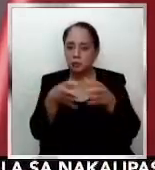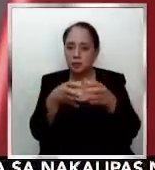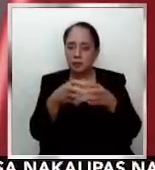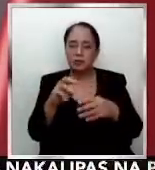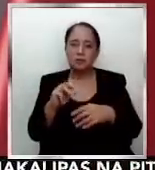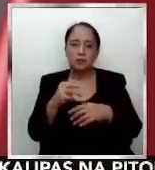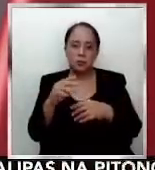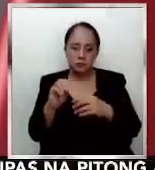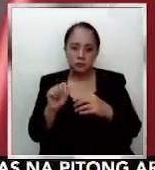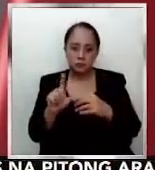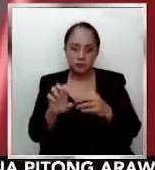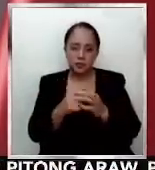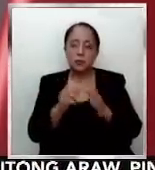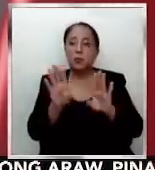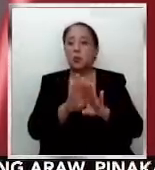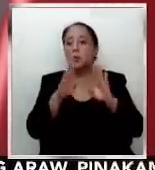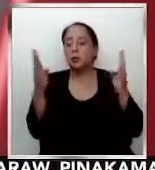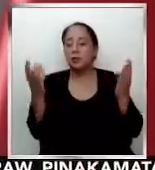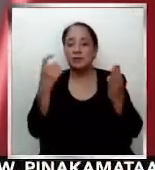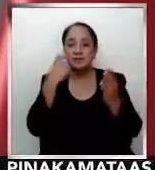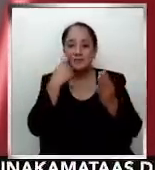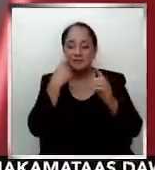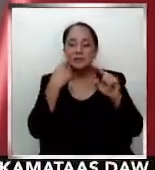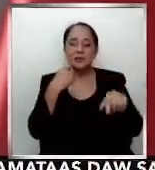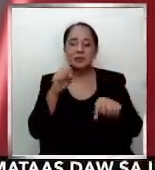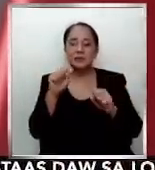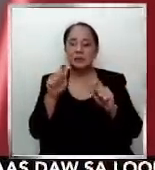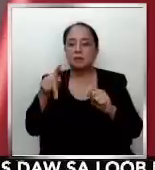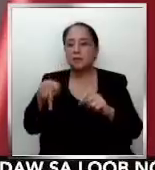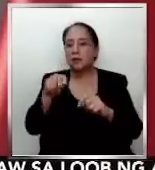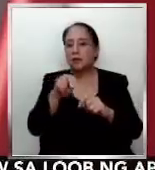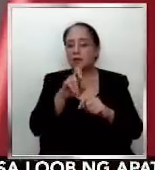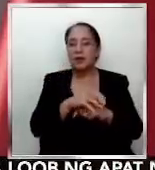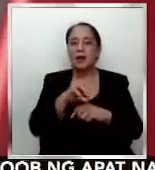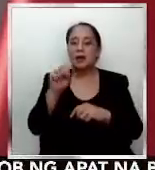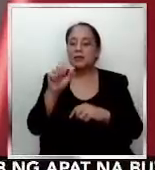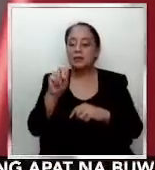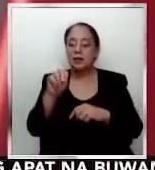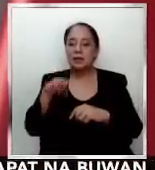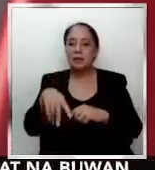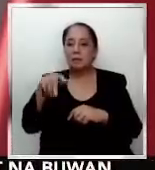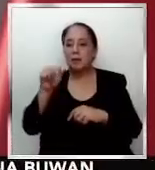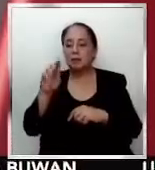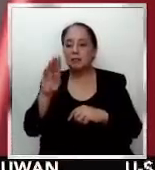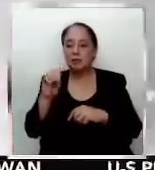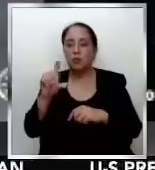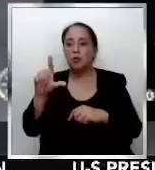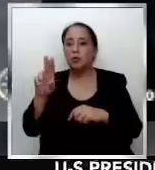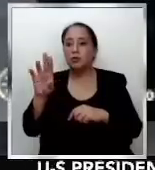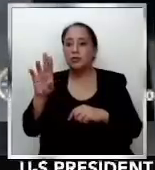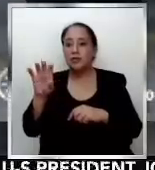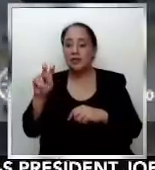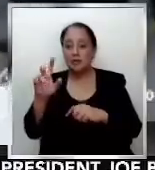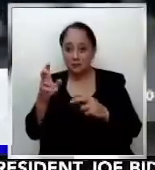Binuksan na sa publiko nitong Sabado ang PNR San Pablo-Lucena Commuter Line sa Laguna. Pinangunahan